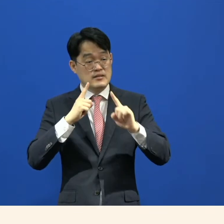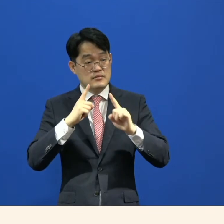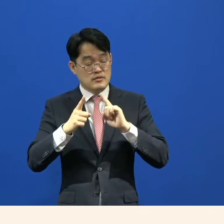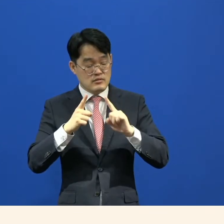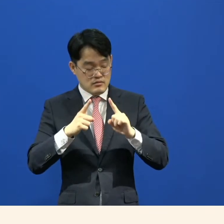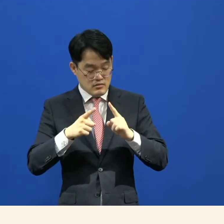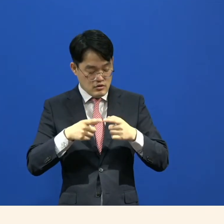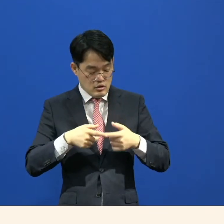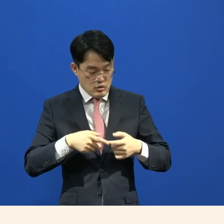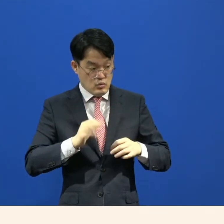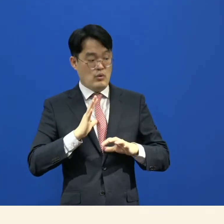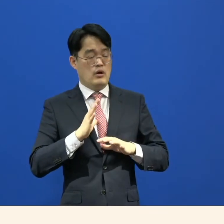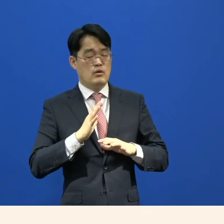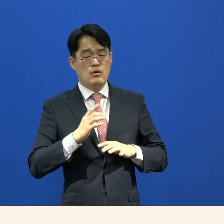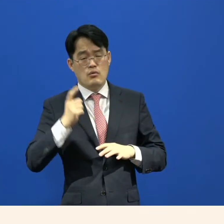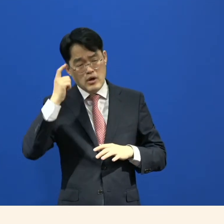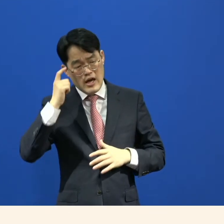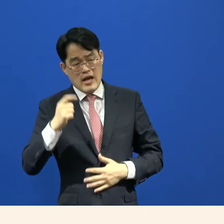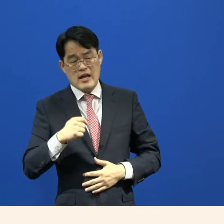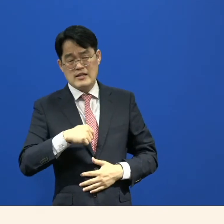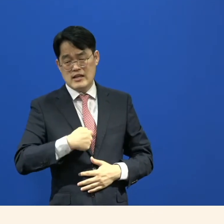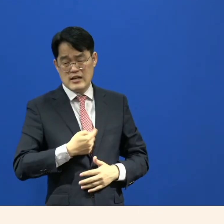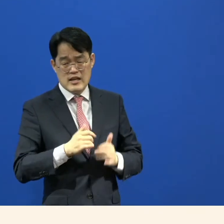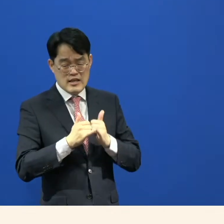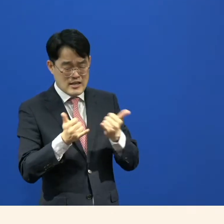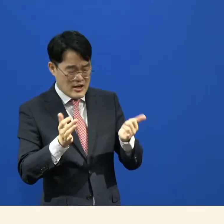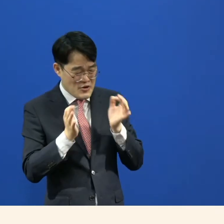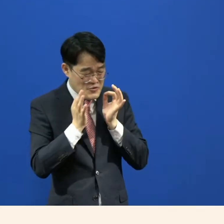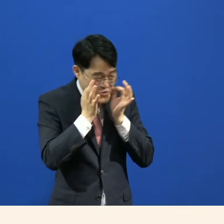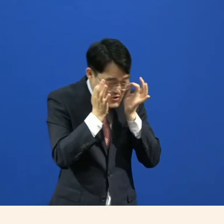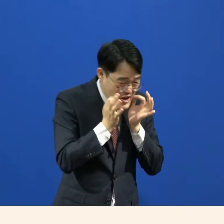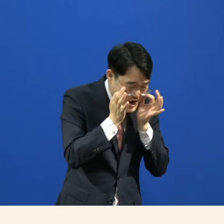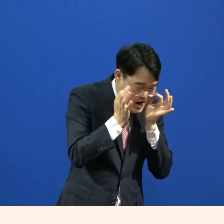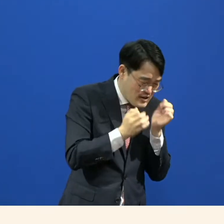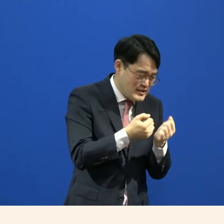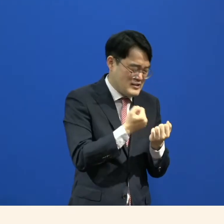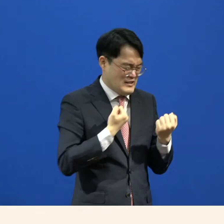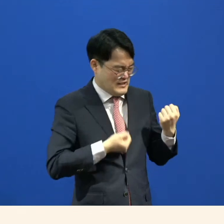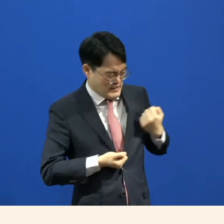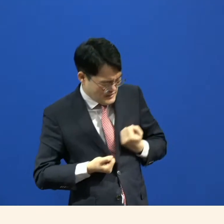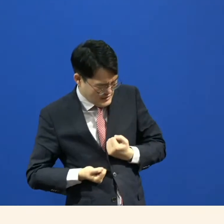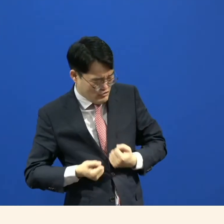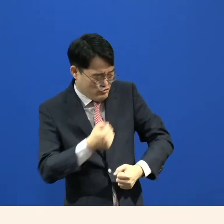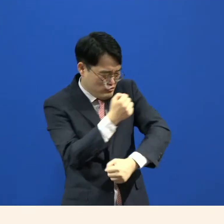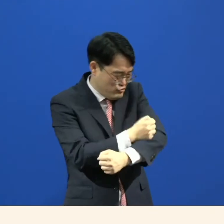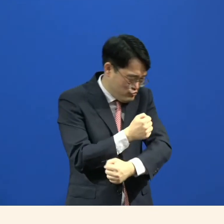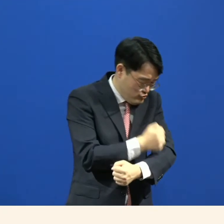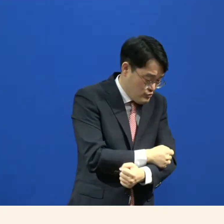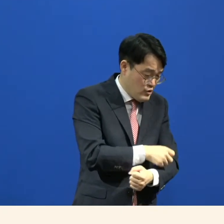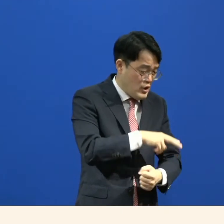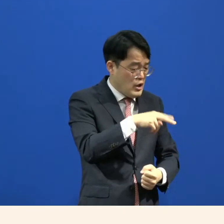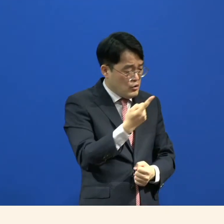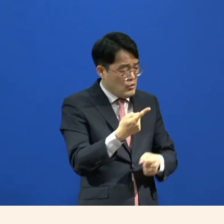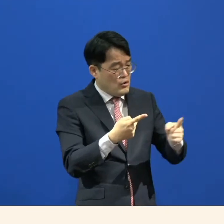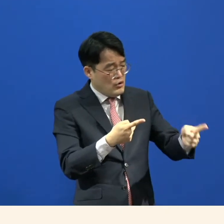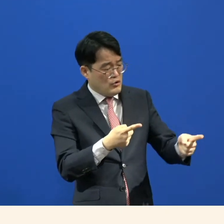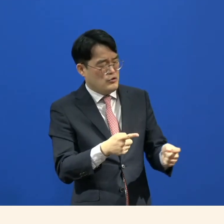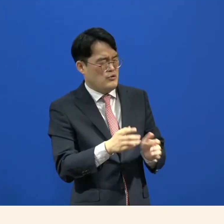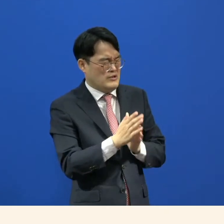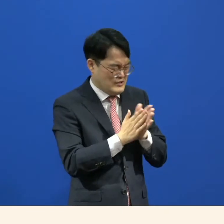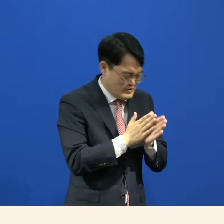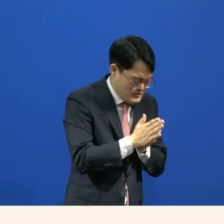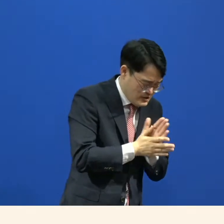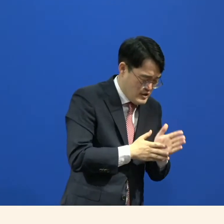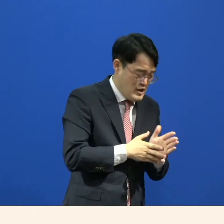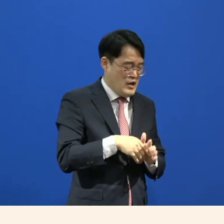앞에 도달하려고 했지만 도무지 불가능하다는 사실을 처절하게 깨달으며 답을 찾지 못하고 수행하고 또 수행하고